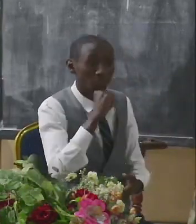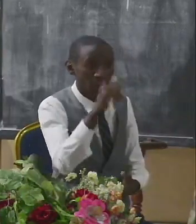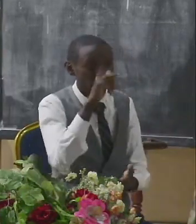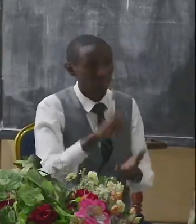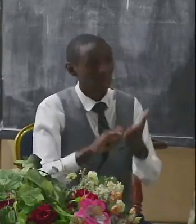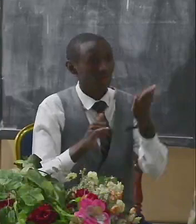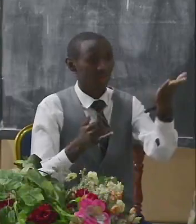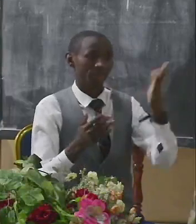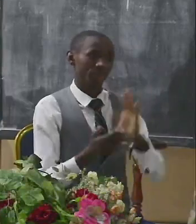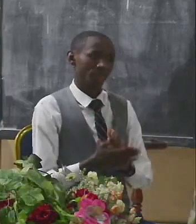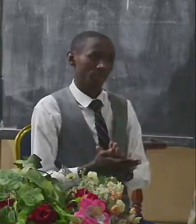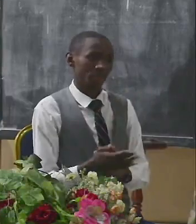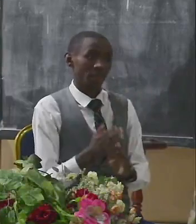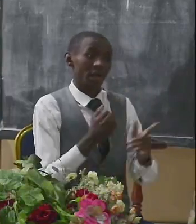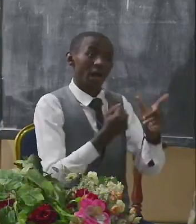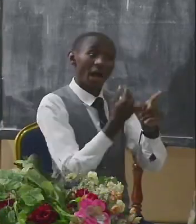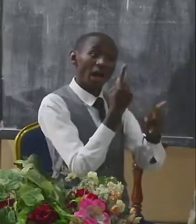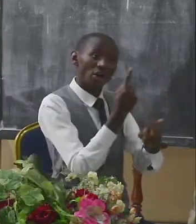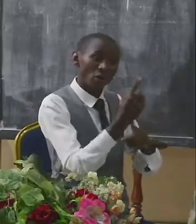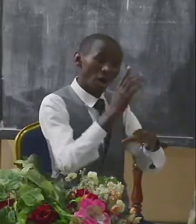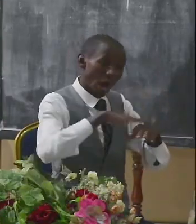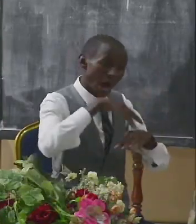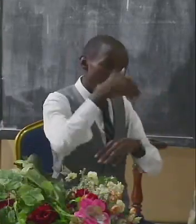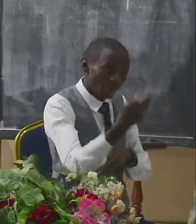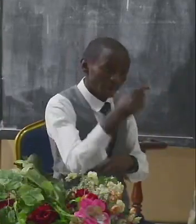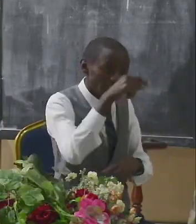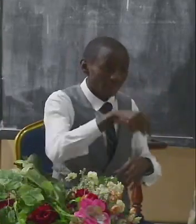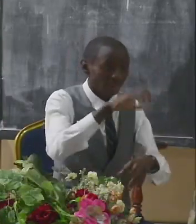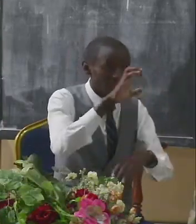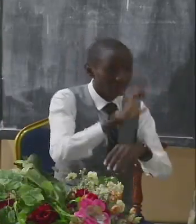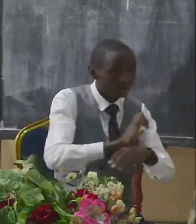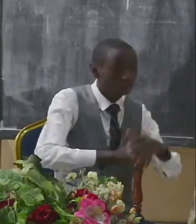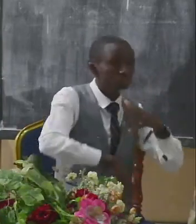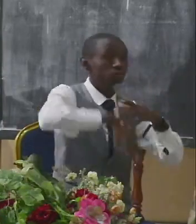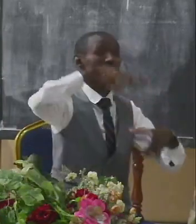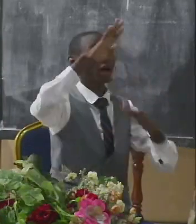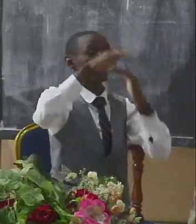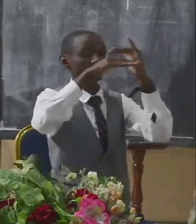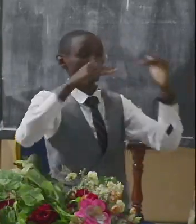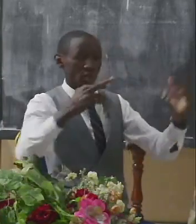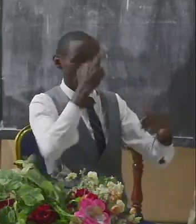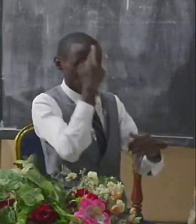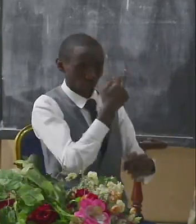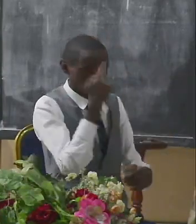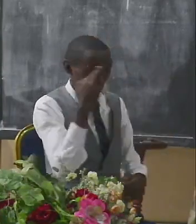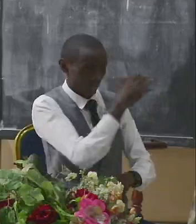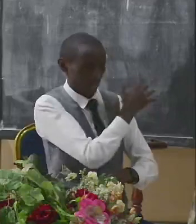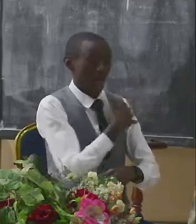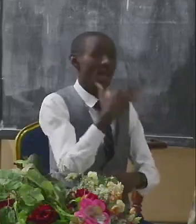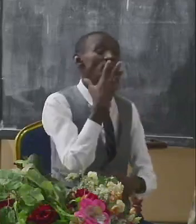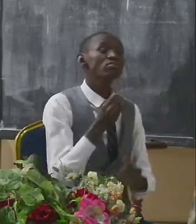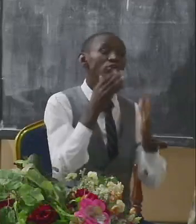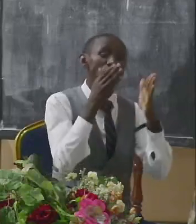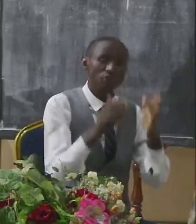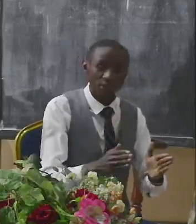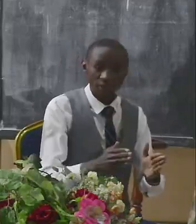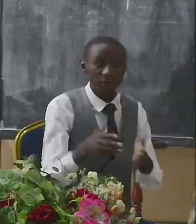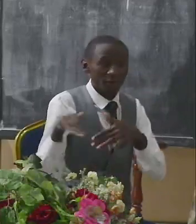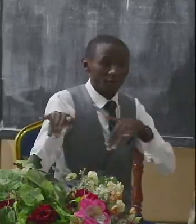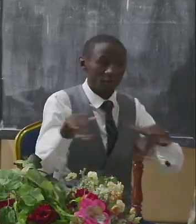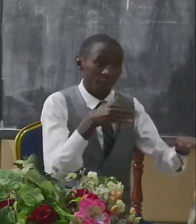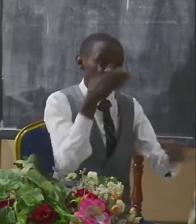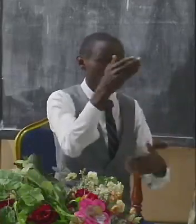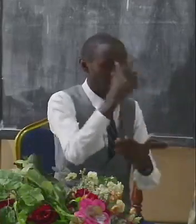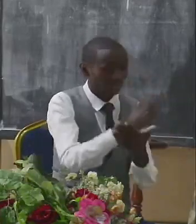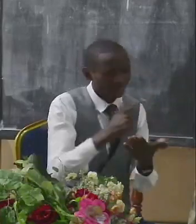hataona ile. Ainsi, après l'enlèvement de l'église, ivi kisha kunyakuliwa Rome kwa et kanisa, les Juifs concluront une alliance l'un